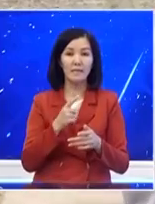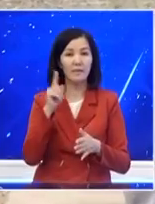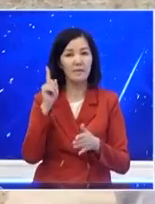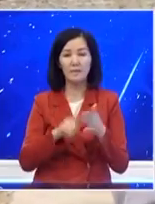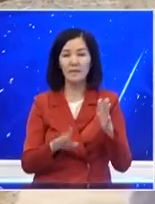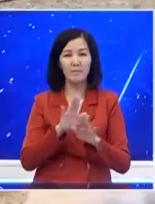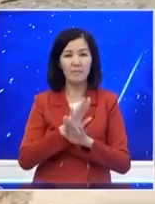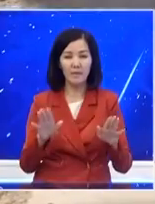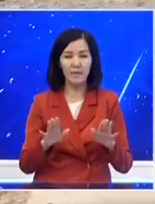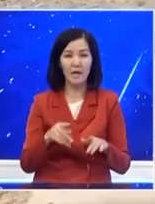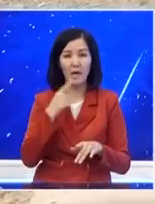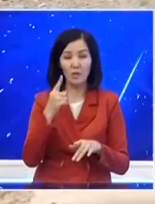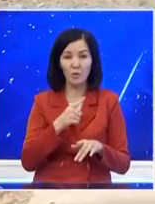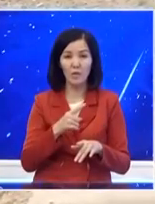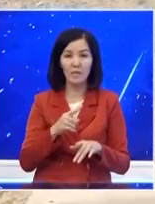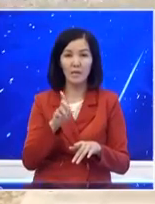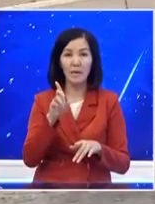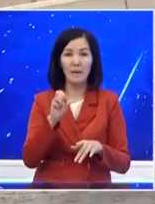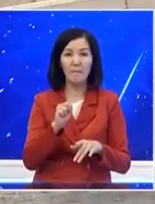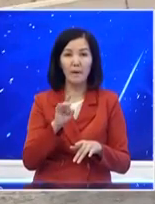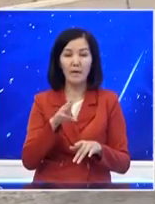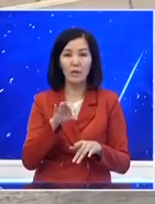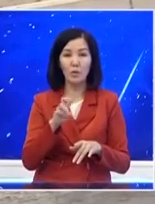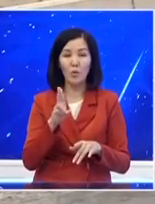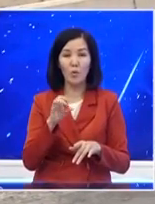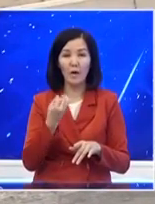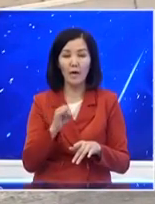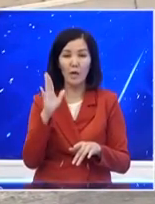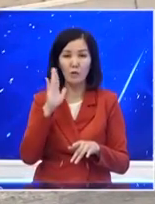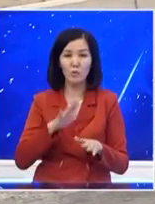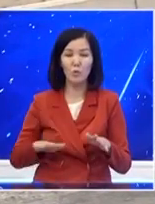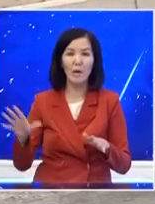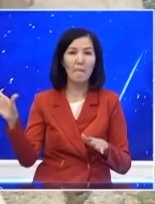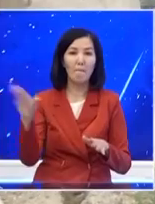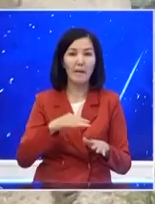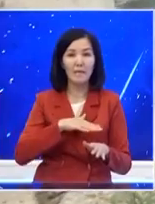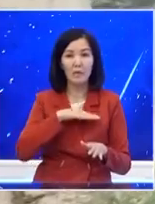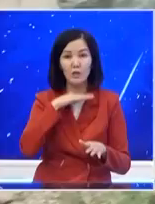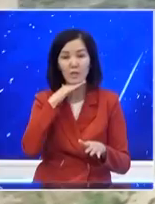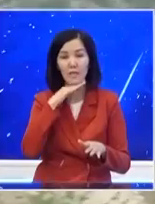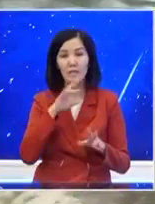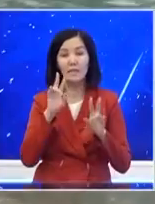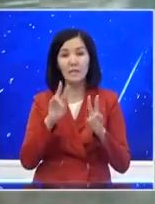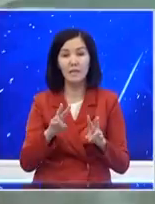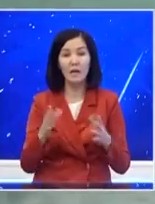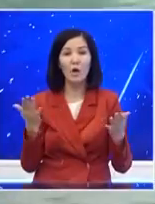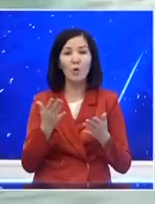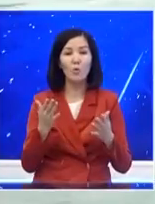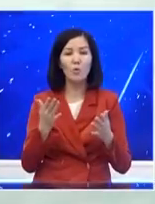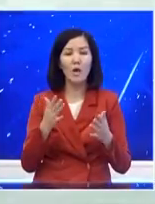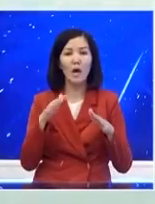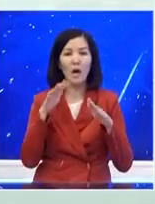сенуден қалған. Айтуларынша бар тоғай су қоймасындағы жиналған су барлығына да жеткілікті. Тек оның қайда ағып кетіп